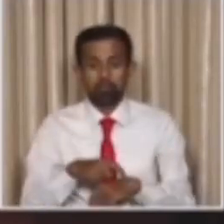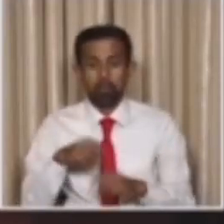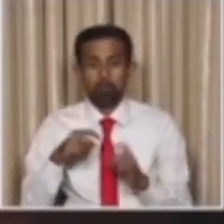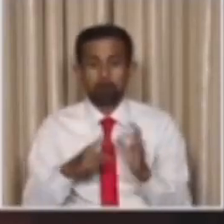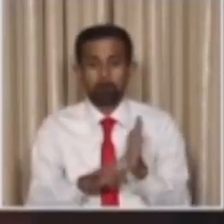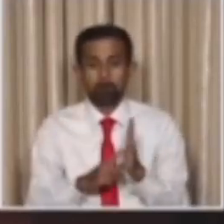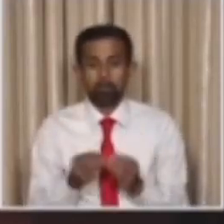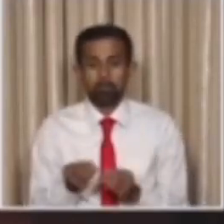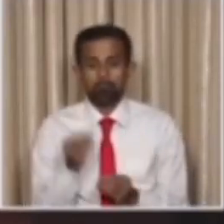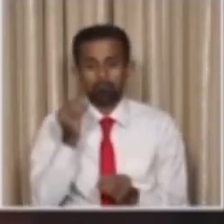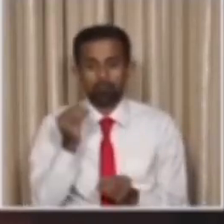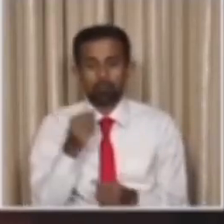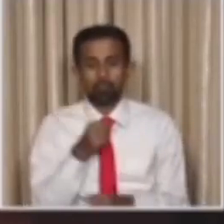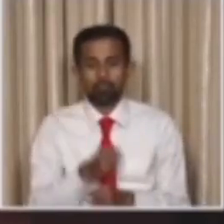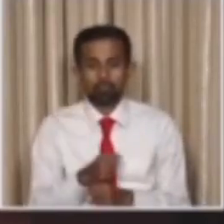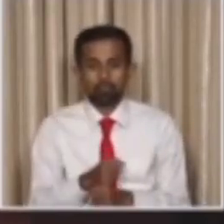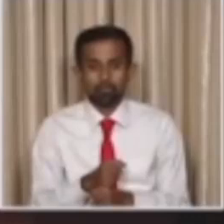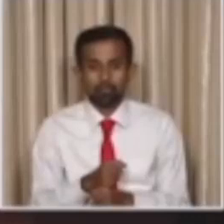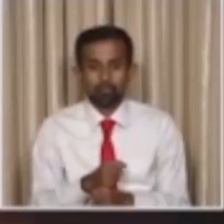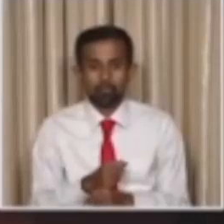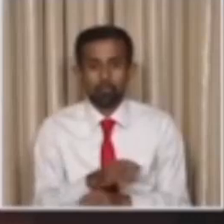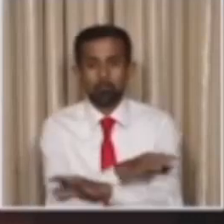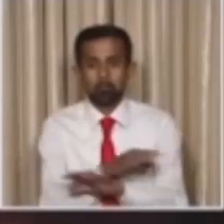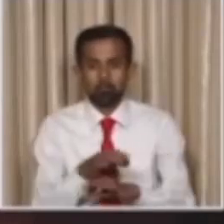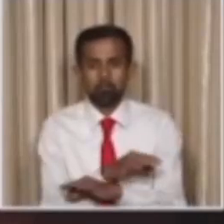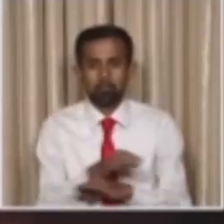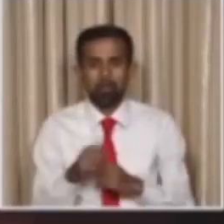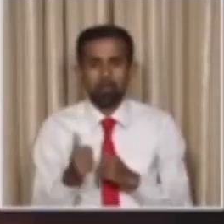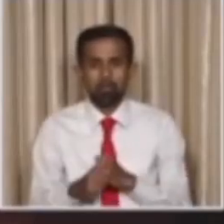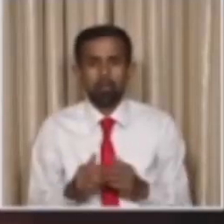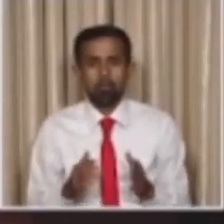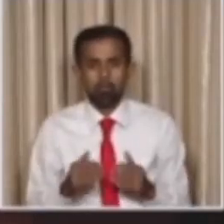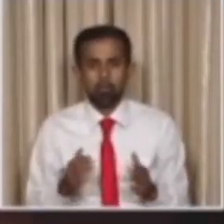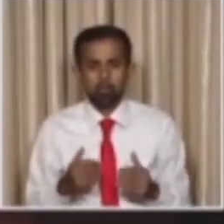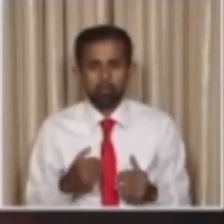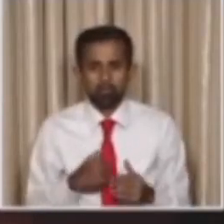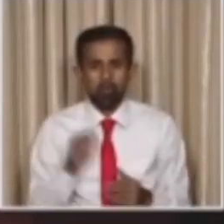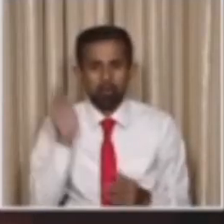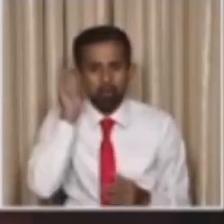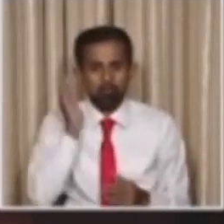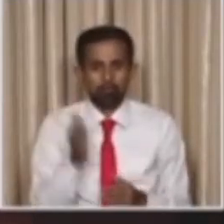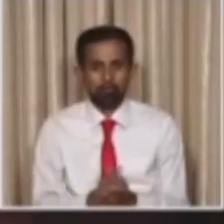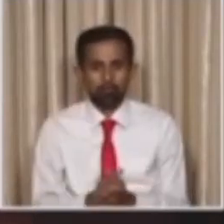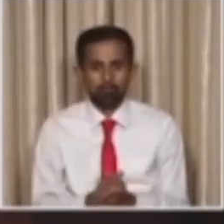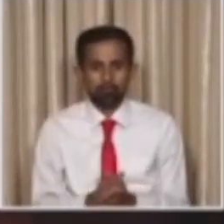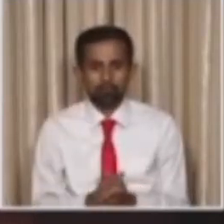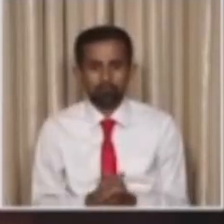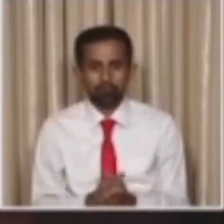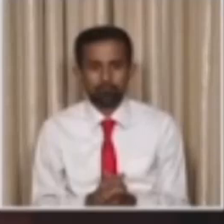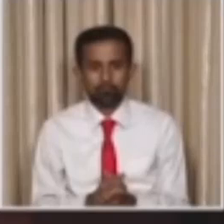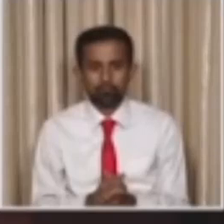බිල්පත වැඩි කිරීම සඳහා රජය පිඹුරුපත් සකස් කරමින් සිටිනවා කියන එක අපිට ආරංචි වෙනවා මේ